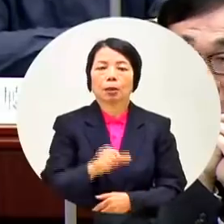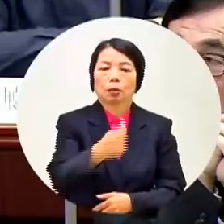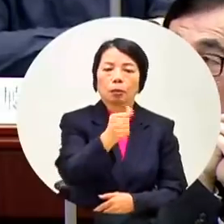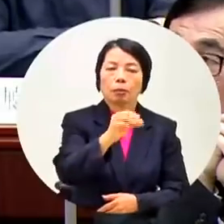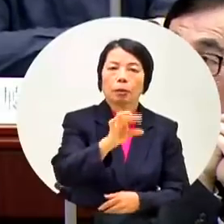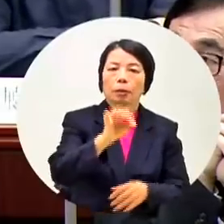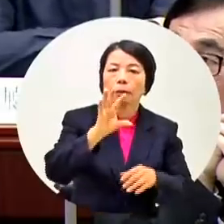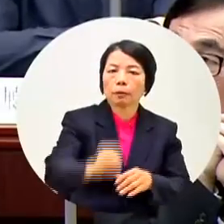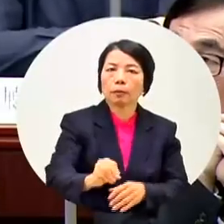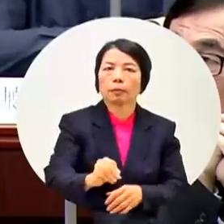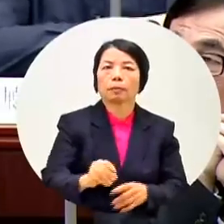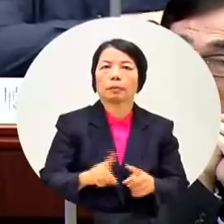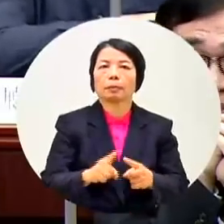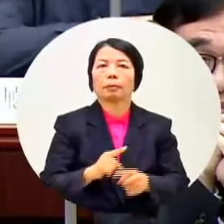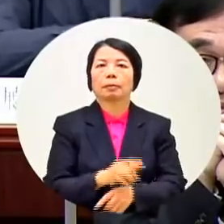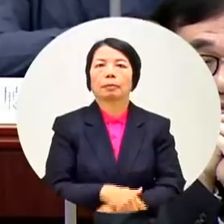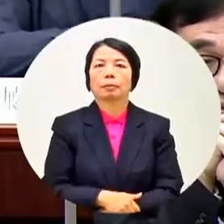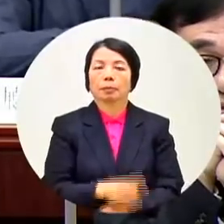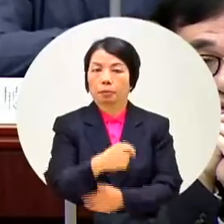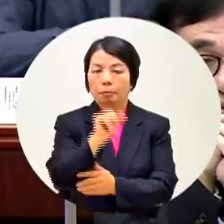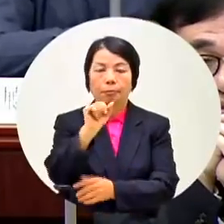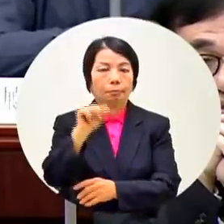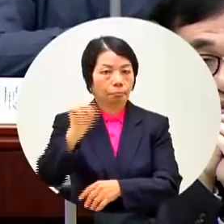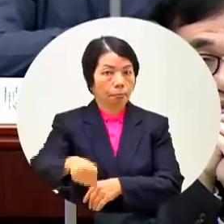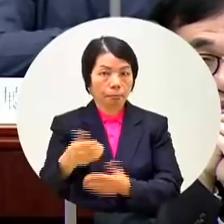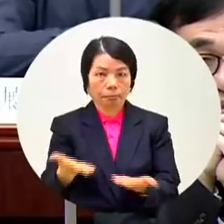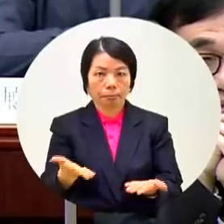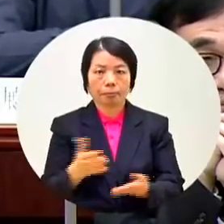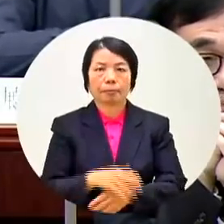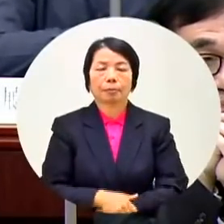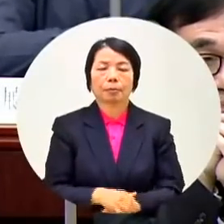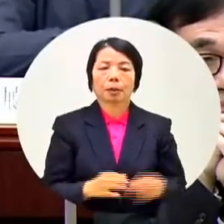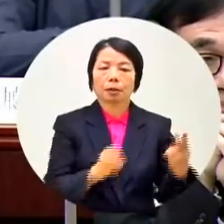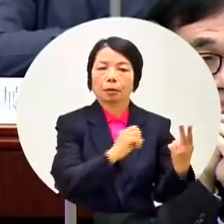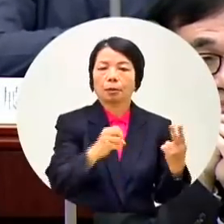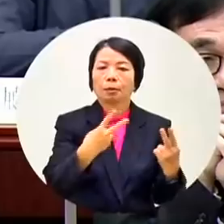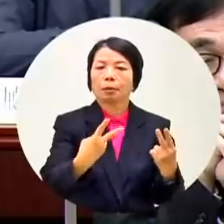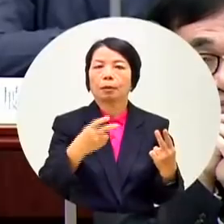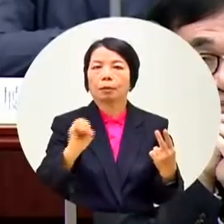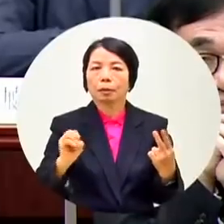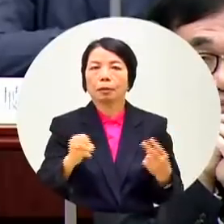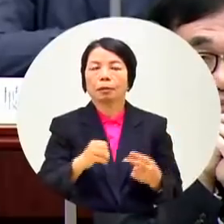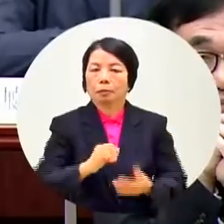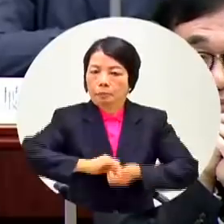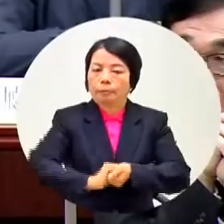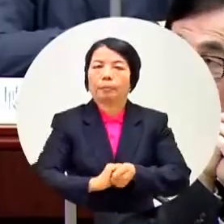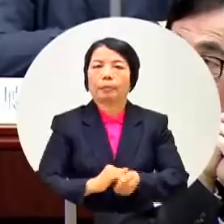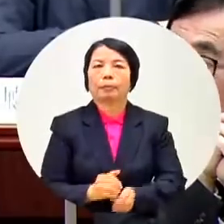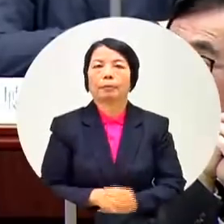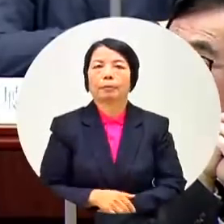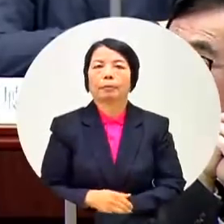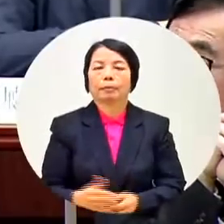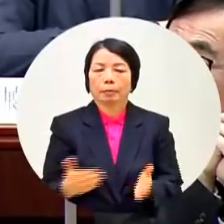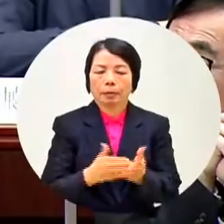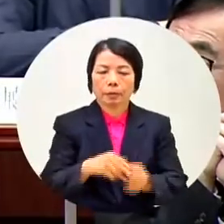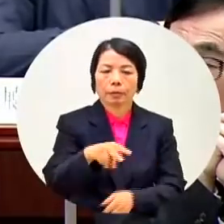我们如果高雄， 你承认2020年就是要达到300万了，你承认承诺？